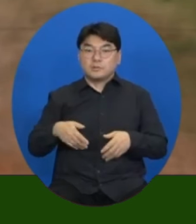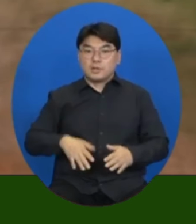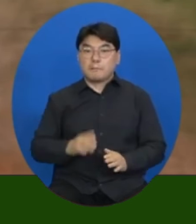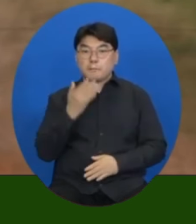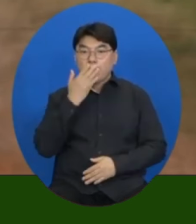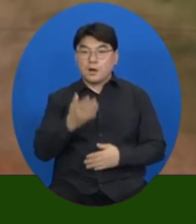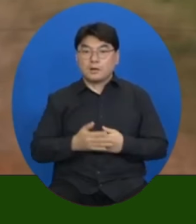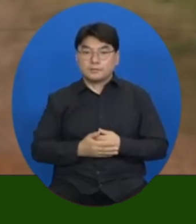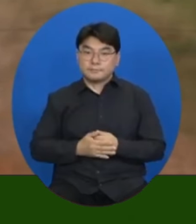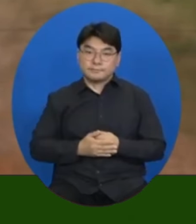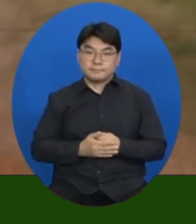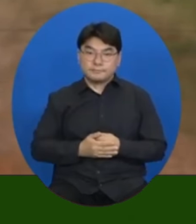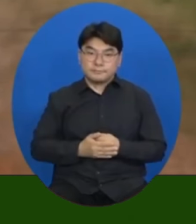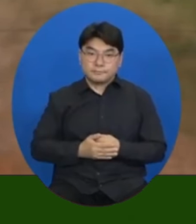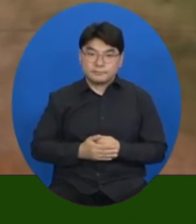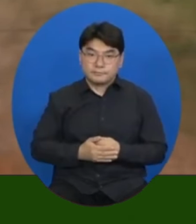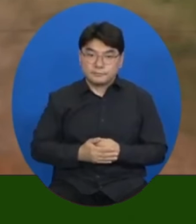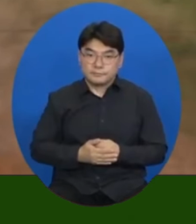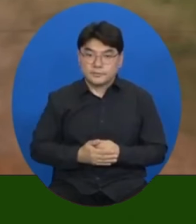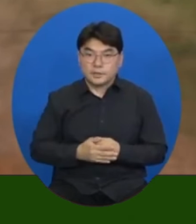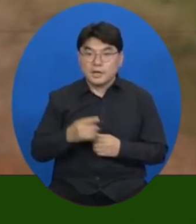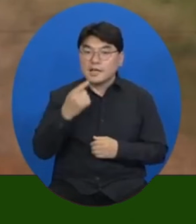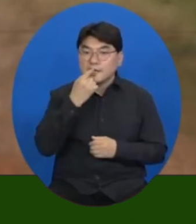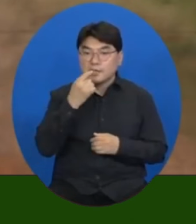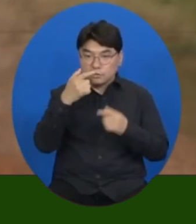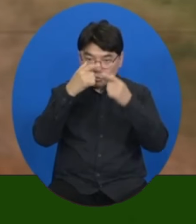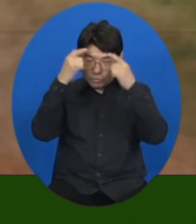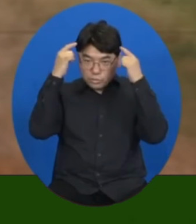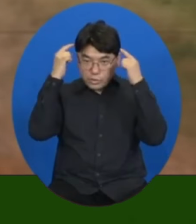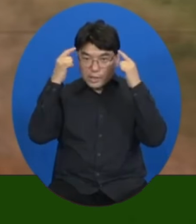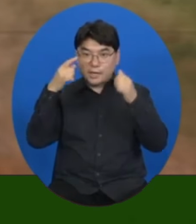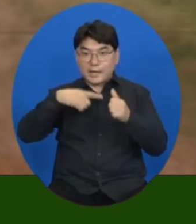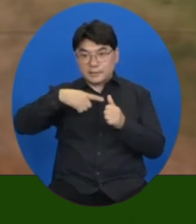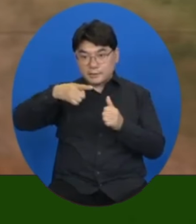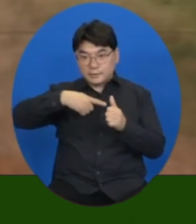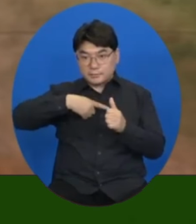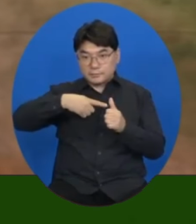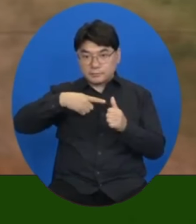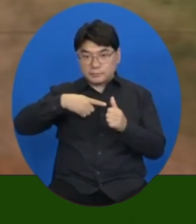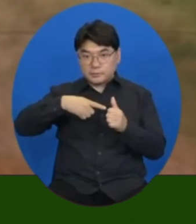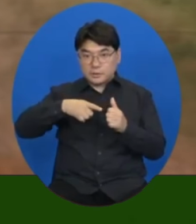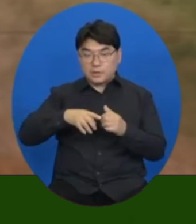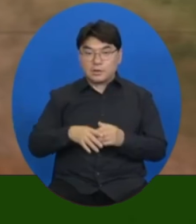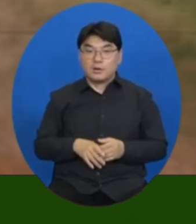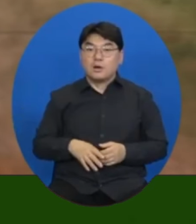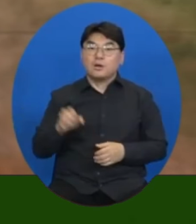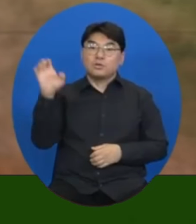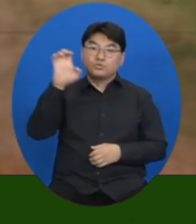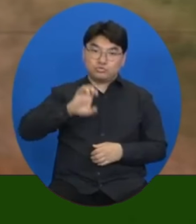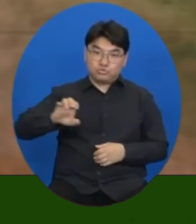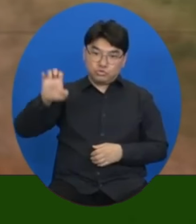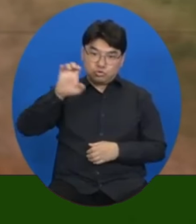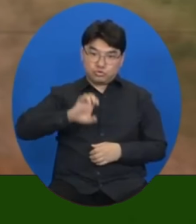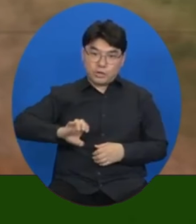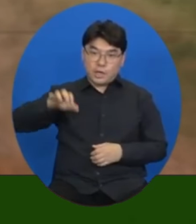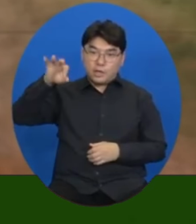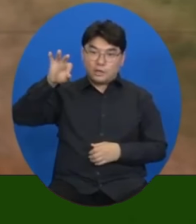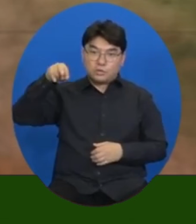없어요 그것이 힌두의 가르침이 그러면서 인생은 돌고돈다 윤회를